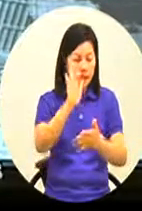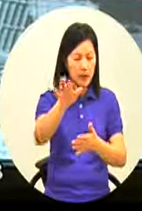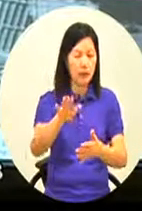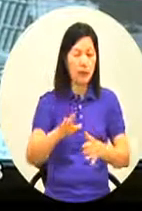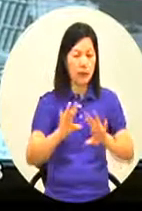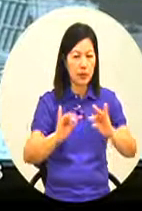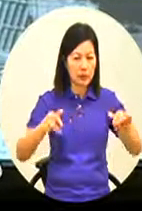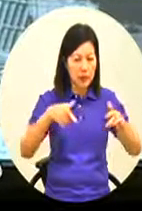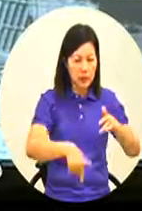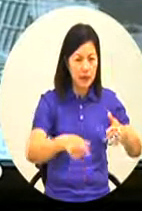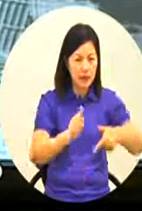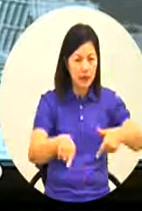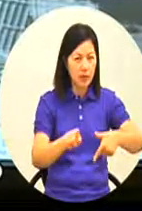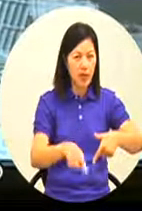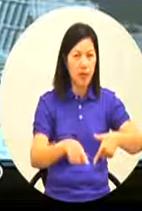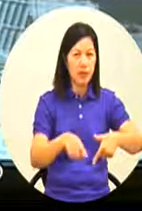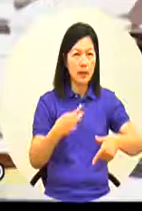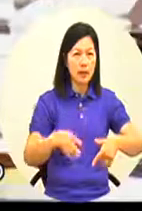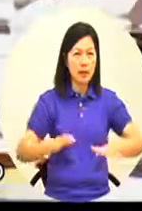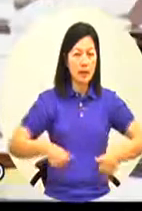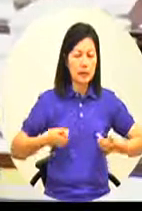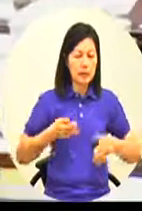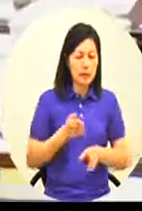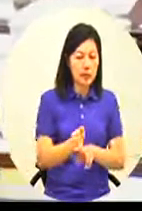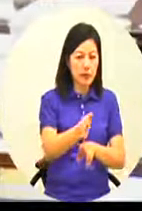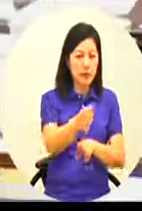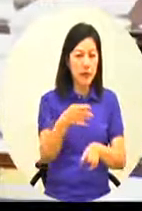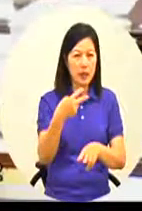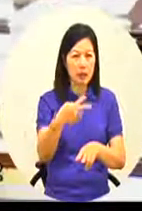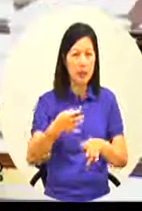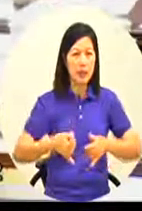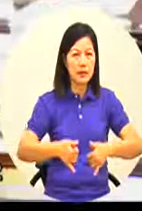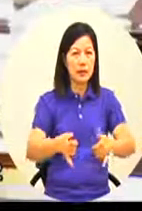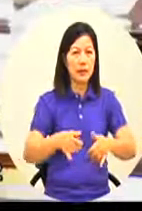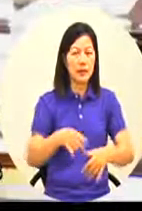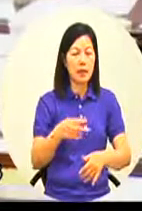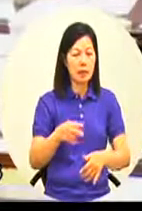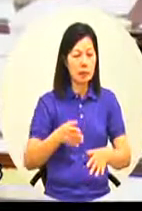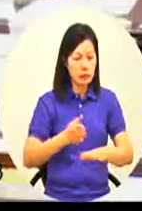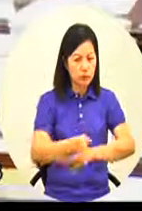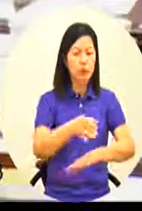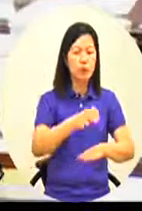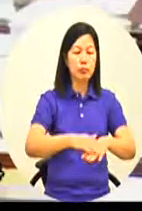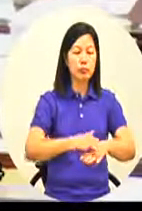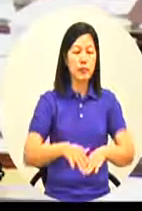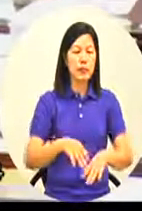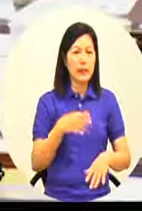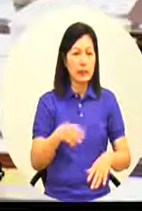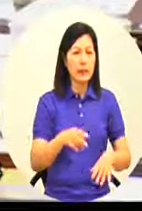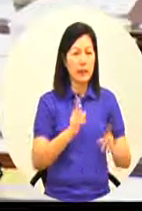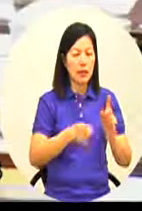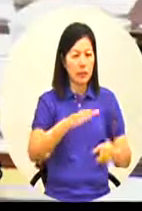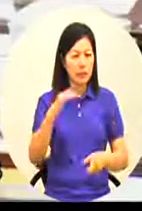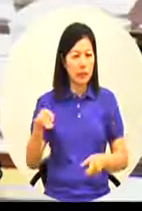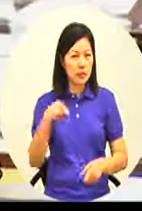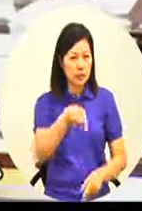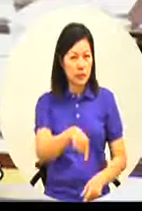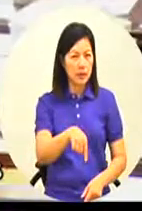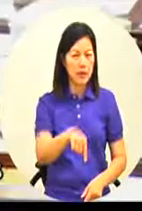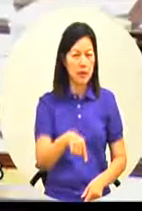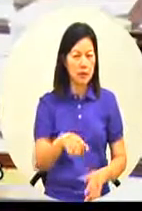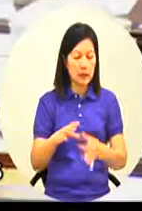来我们有轻轨二阶也会经过，那我想在中古山这边以及连